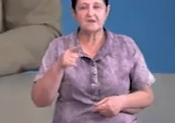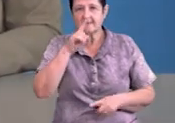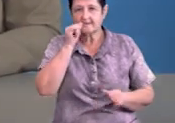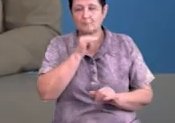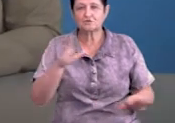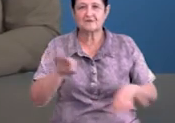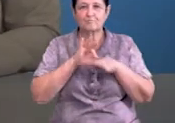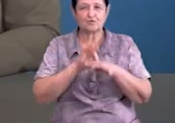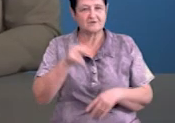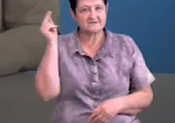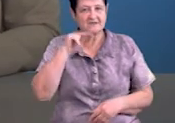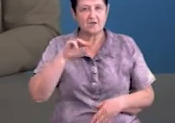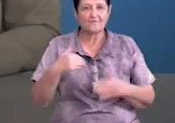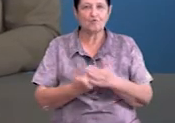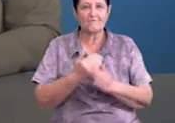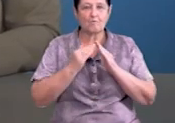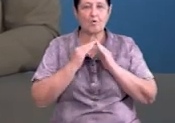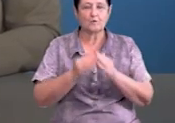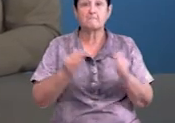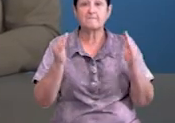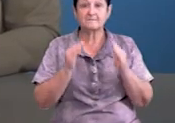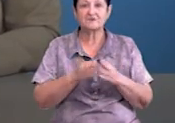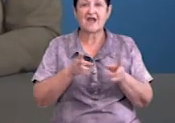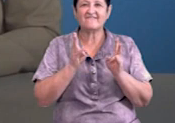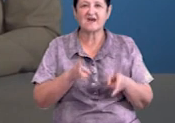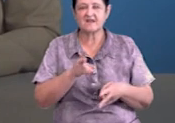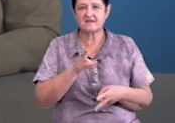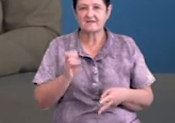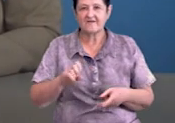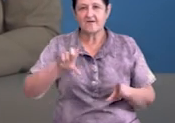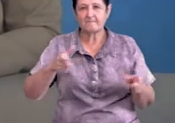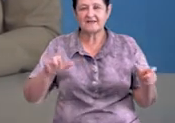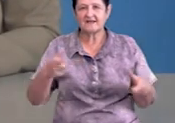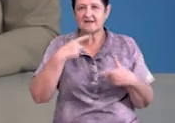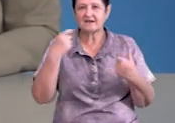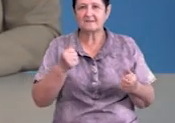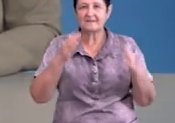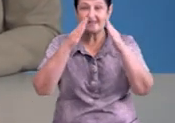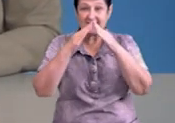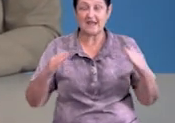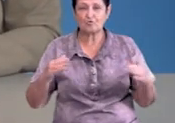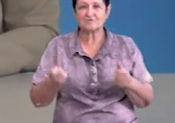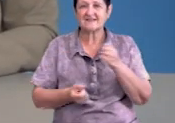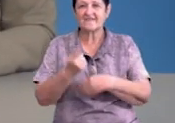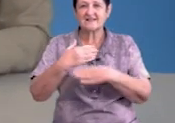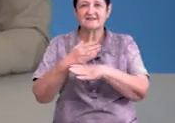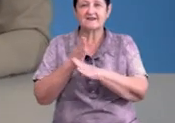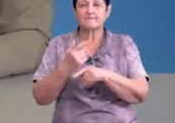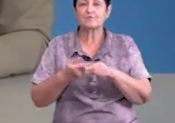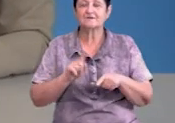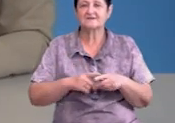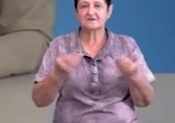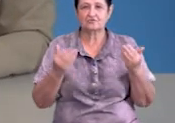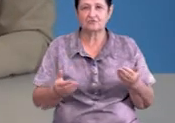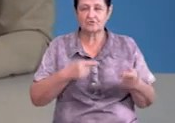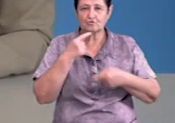проводити заняття у новому корпусі. Приміщення аварійне, у плитах, кріпленнях даху з'явились тріщини. Про це під час ранкової наради у